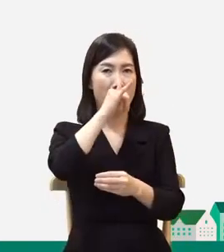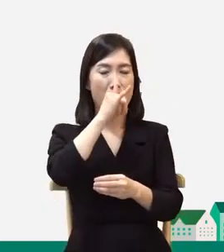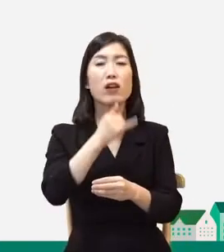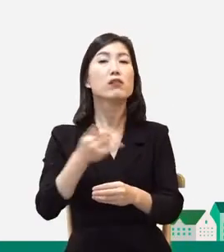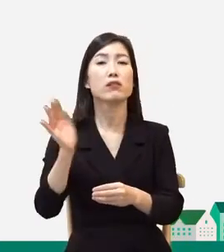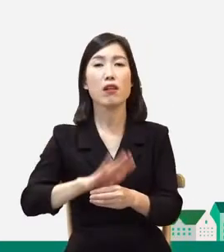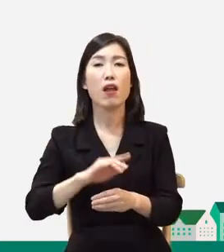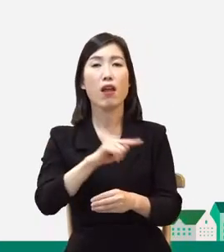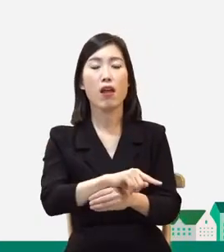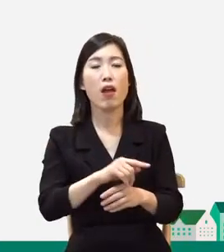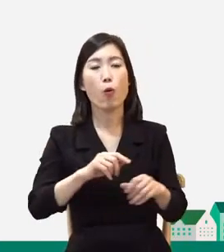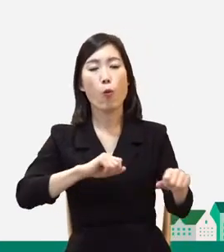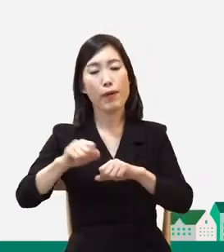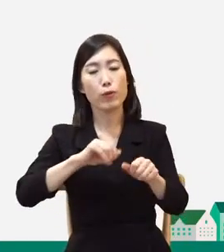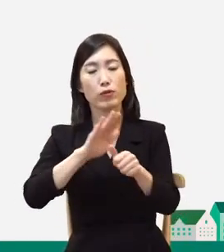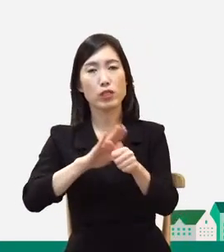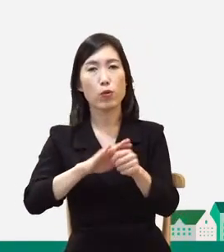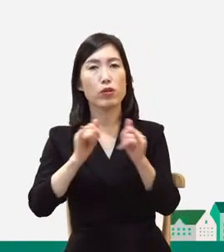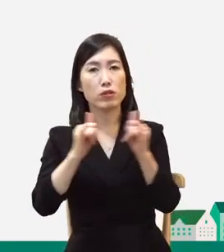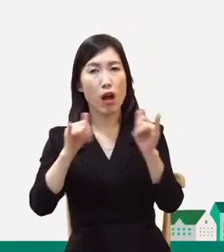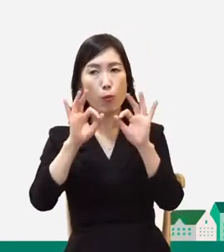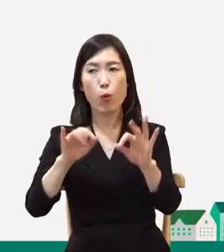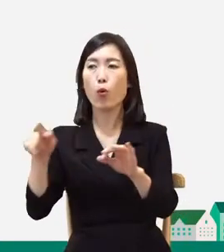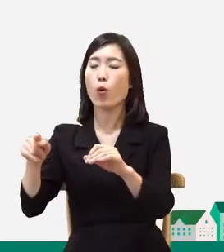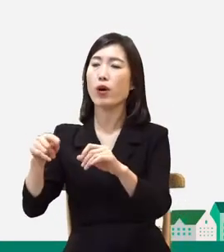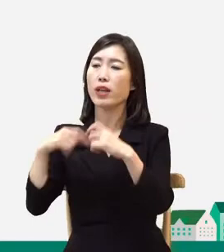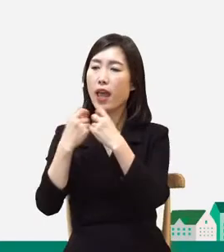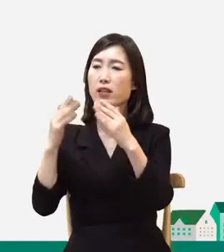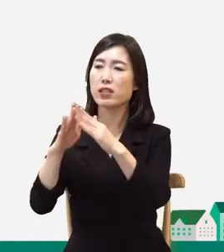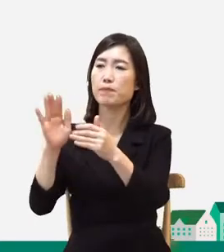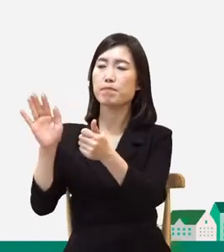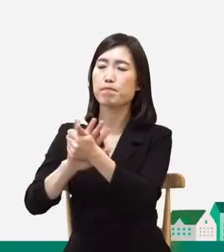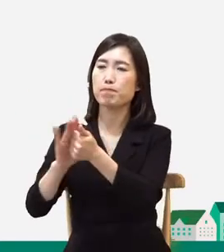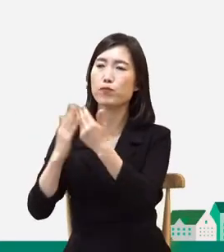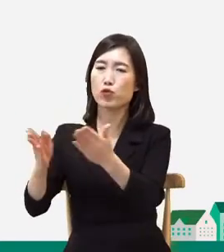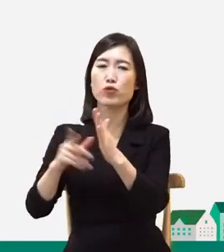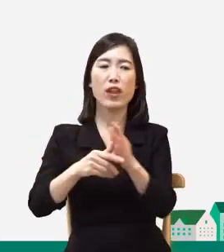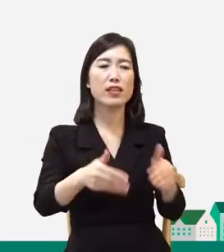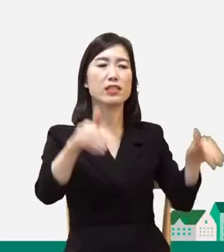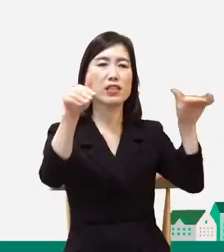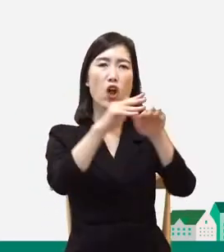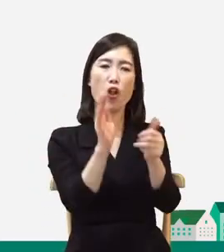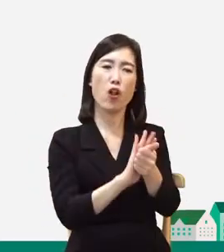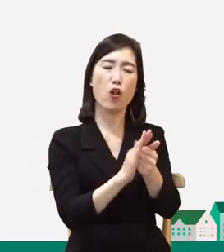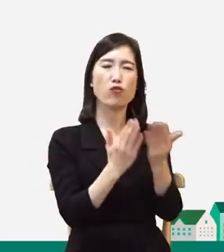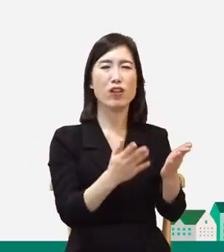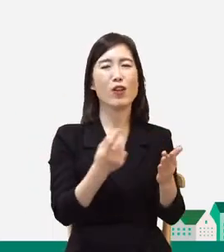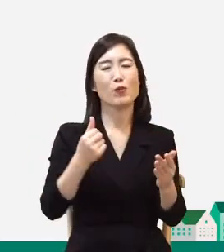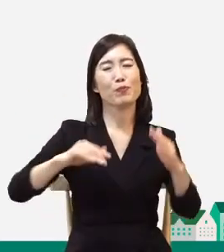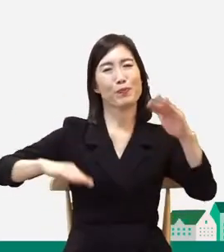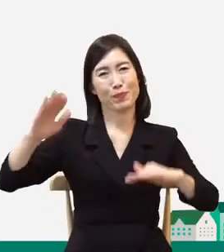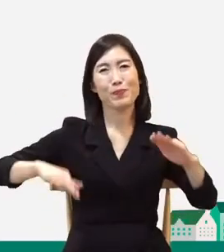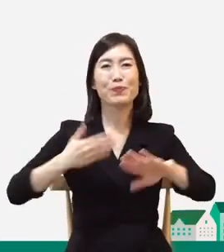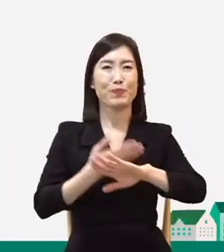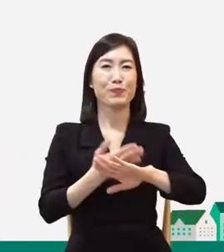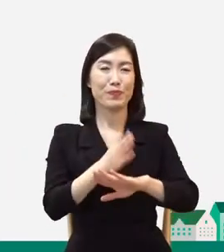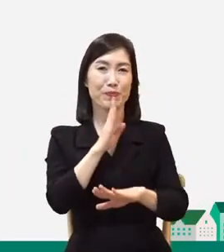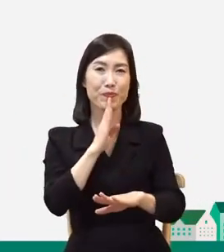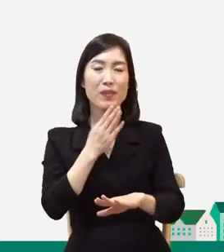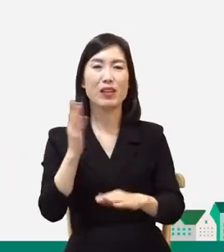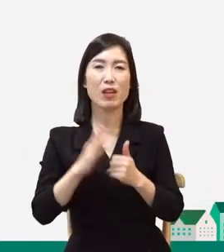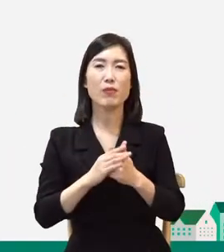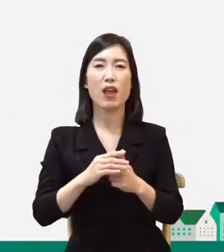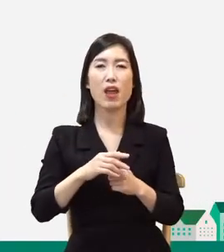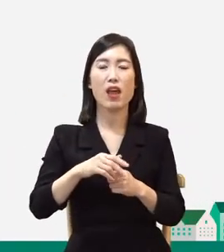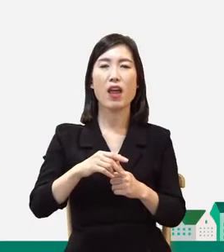지원하는 활동지원사들의 경우 균일한 서비스의 질을 담보할 수 없는 것은 사실입니다. 그래서 지원주택 코디네이터들은